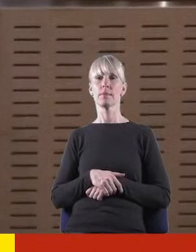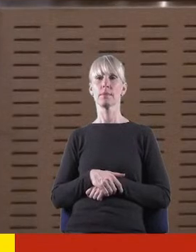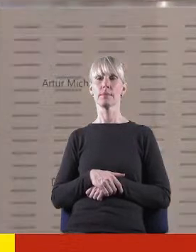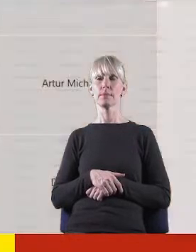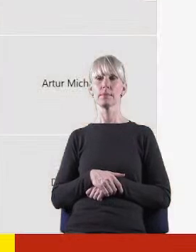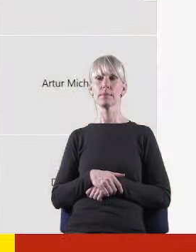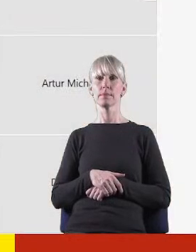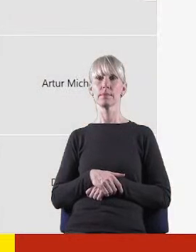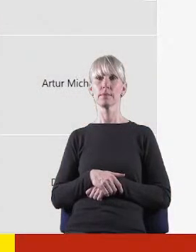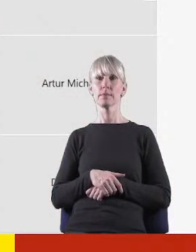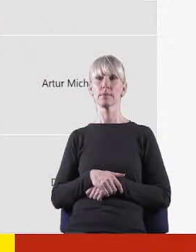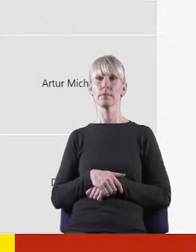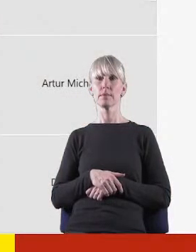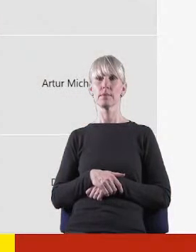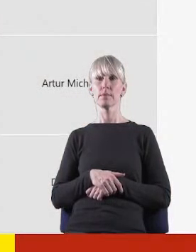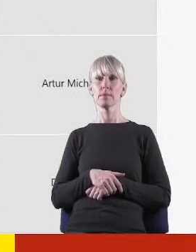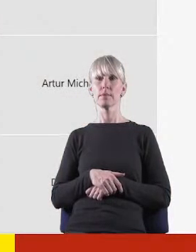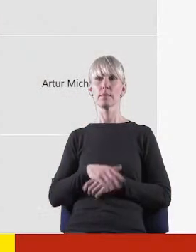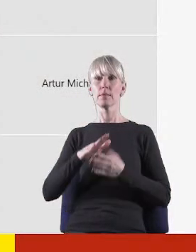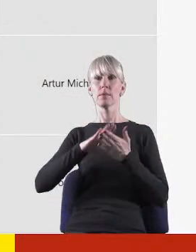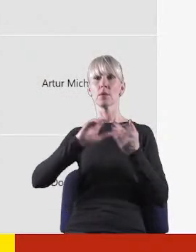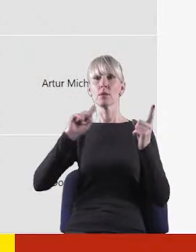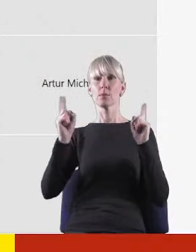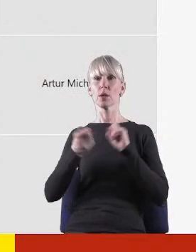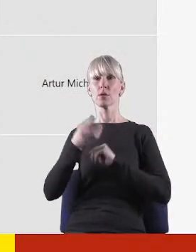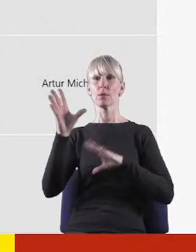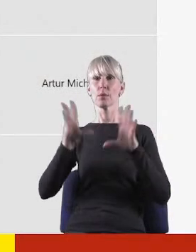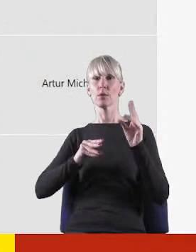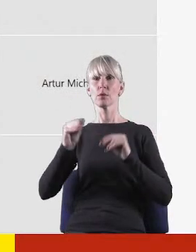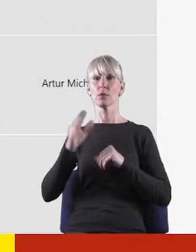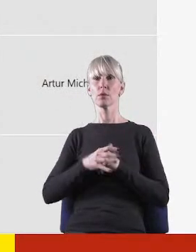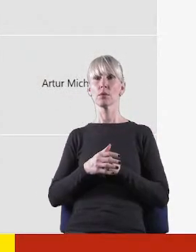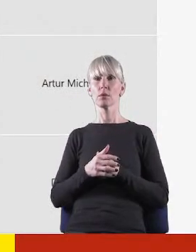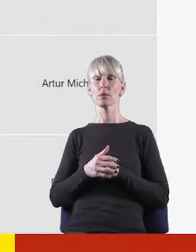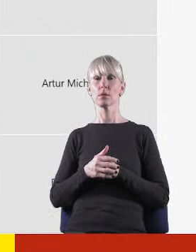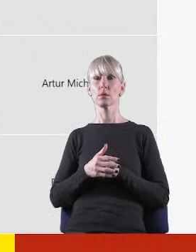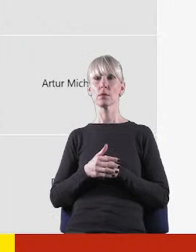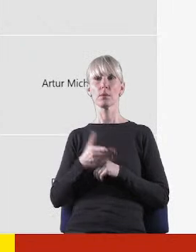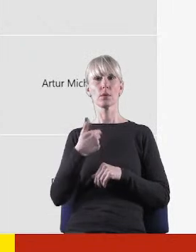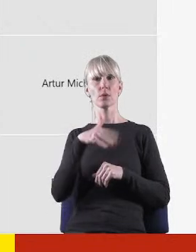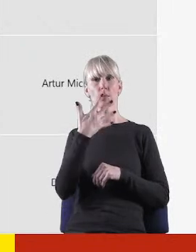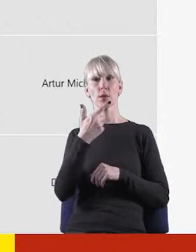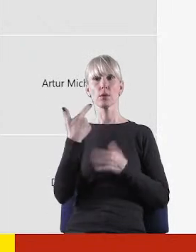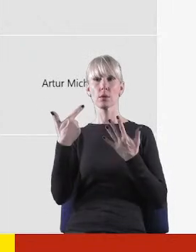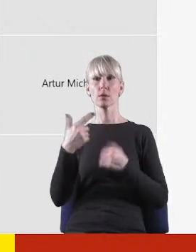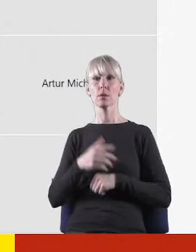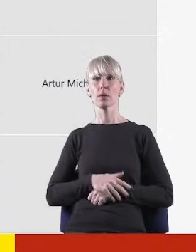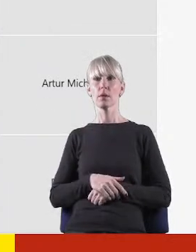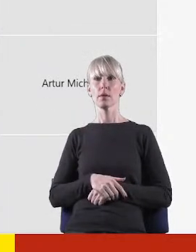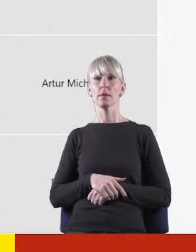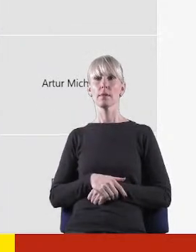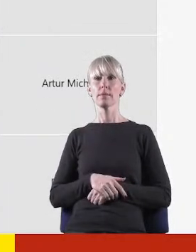No, jestem w punkcie 5.2, zmian budżetu, niekoniecznie ad vocem. To mogę mówić, czy nie?